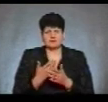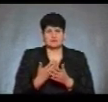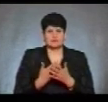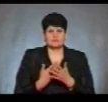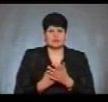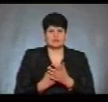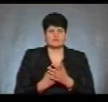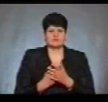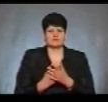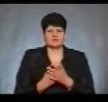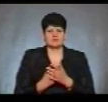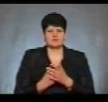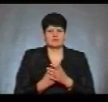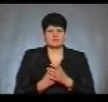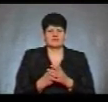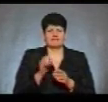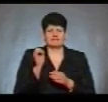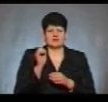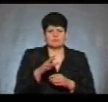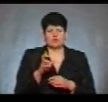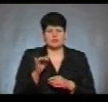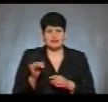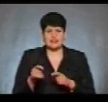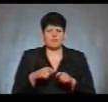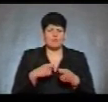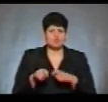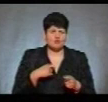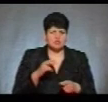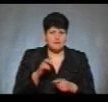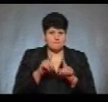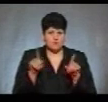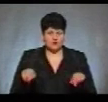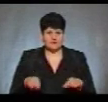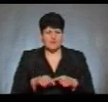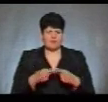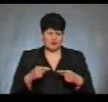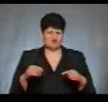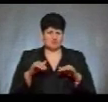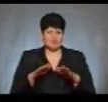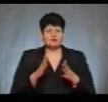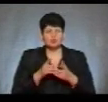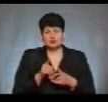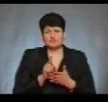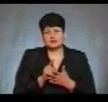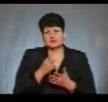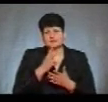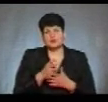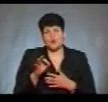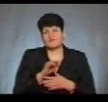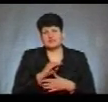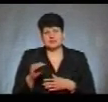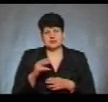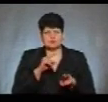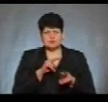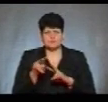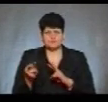вкид бюлетенів, чи пошкодження бюлетенів, чи хтось буде робити якісь інші дії, тут мають реагувати офіційні спостерігачі.